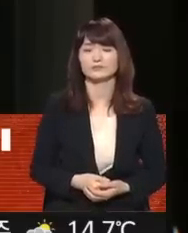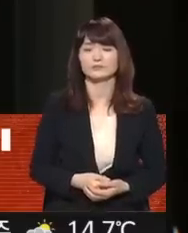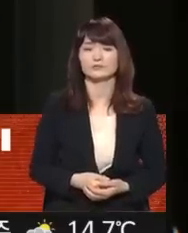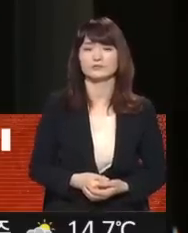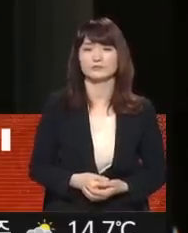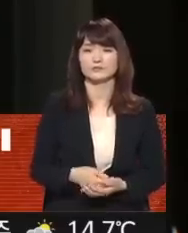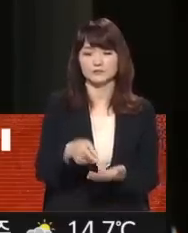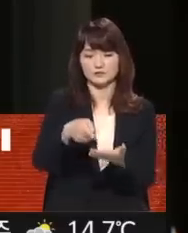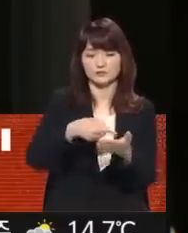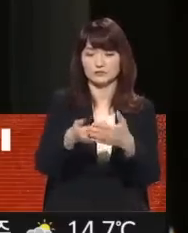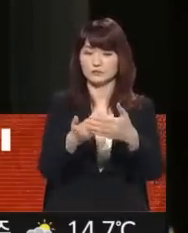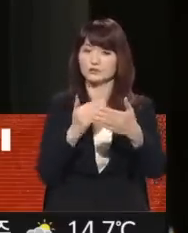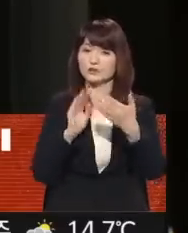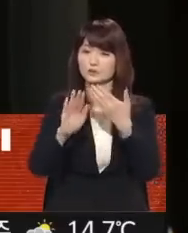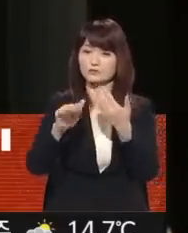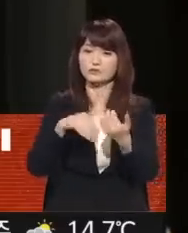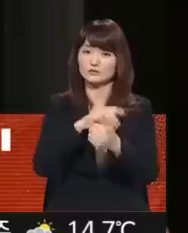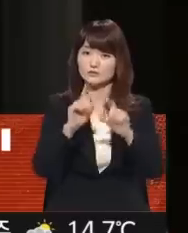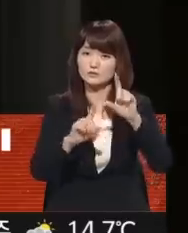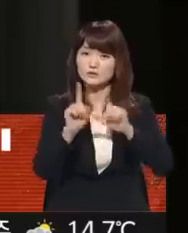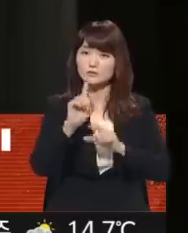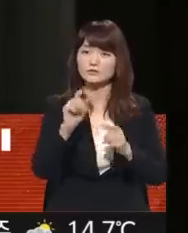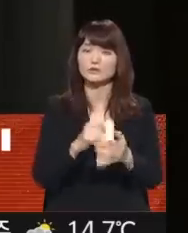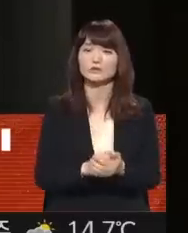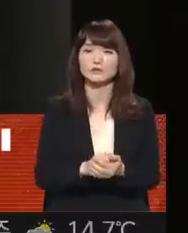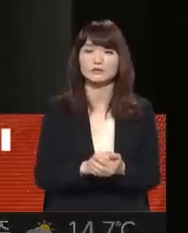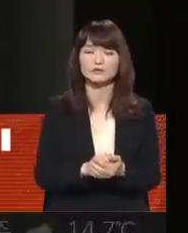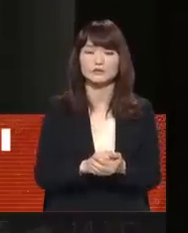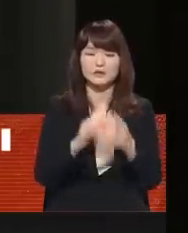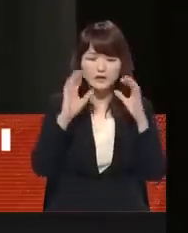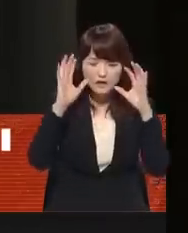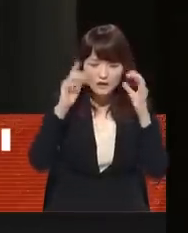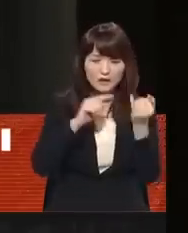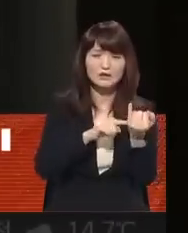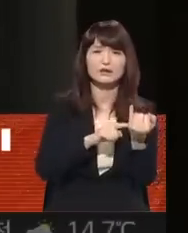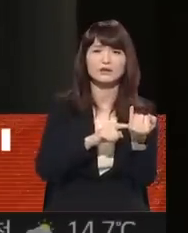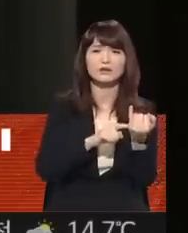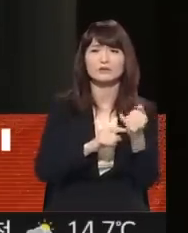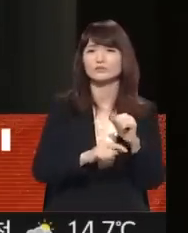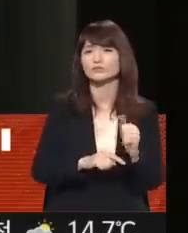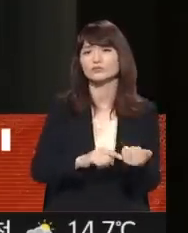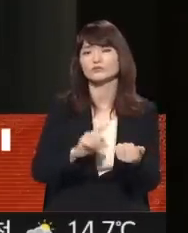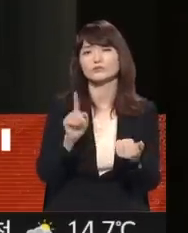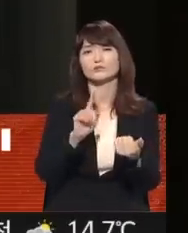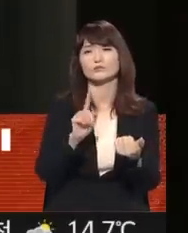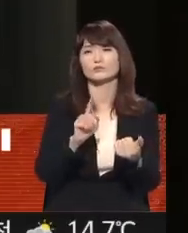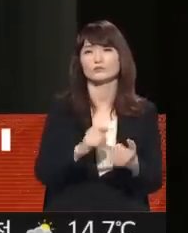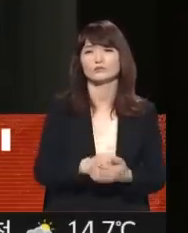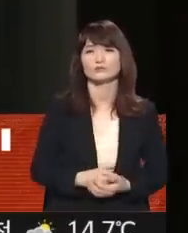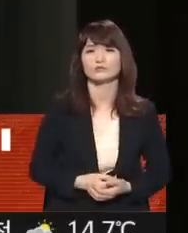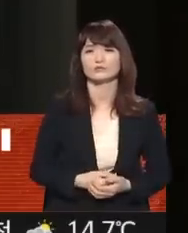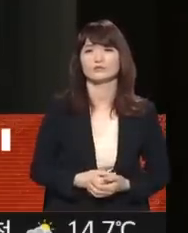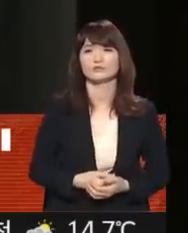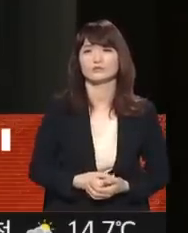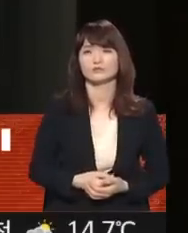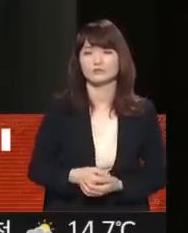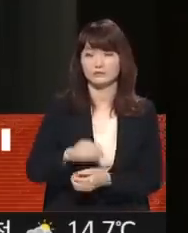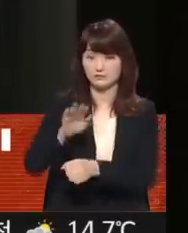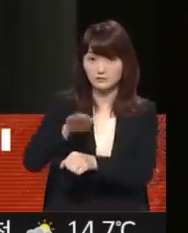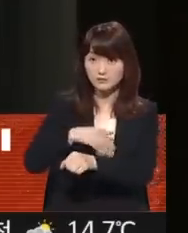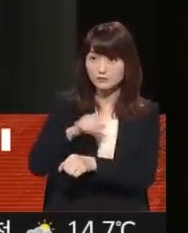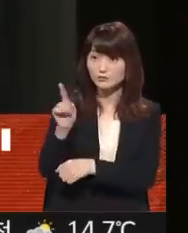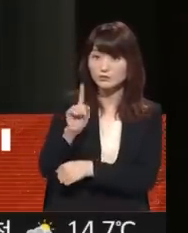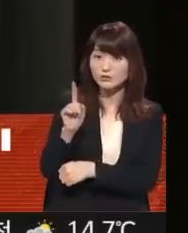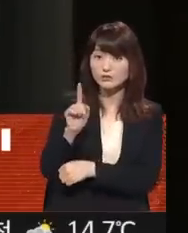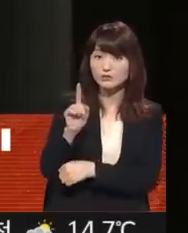수술 전후 상황과 관련해서 뭐가 됐든 환자이 아이는 사망한 거잖습니까 그러면 뭐가 됐든 잘못은